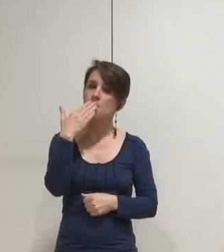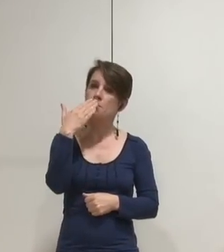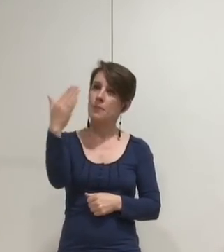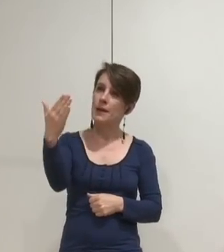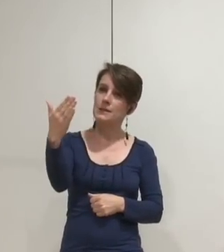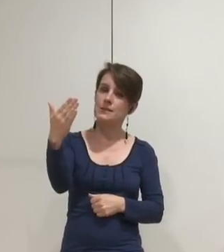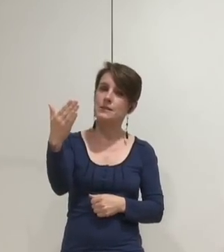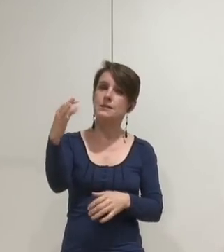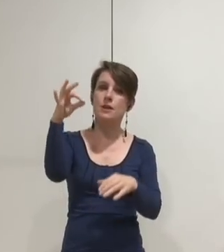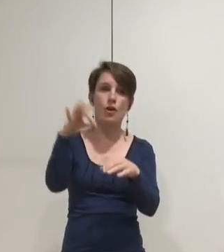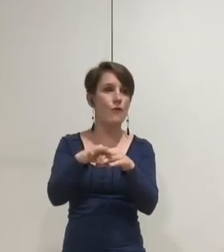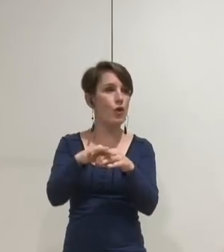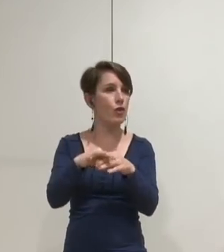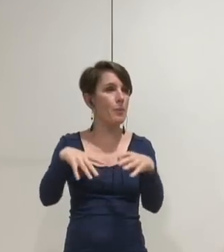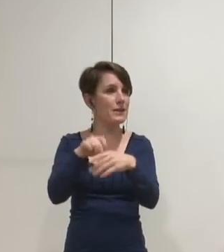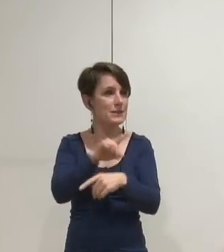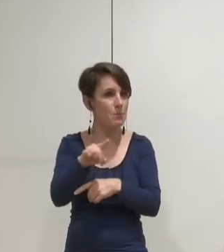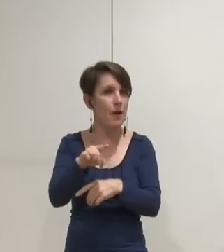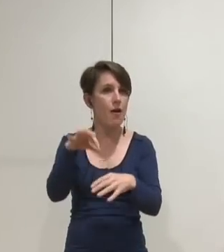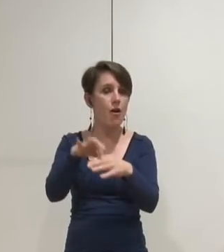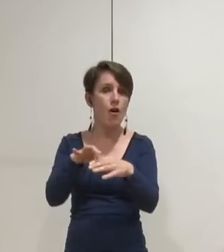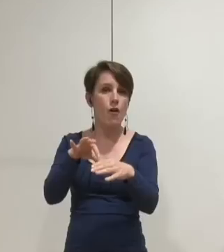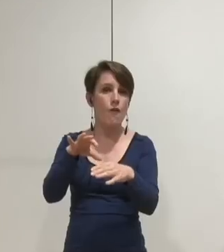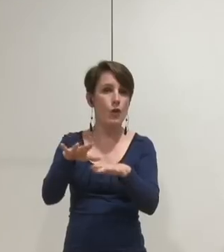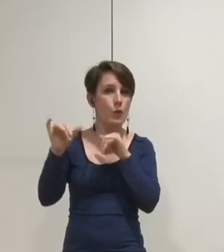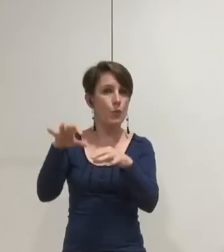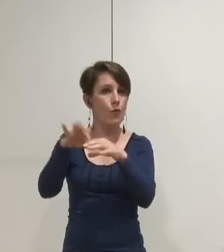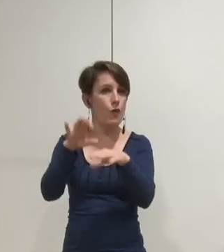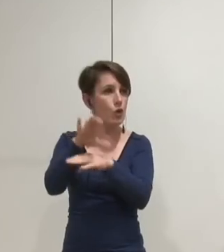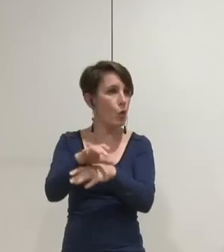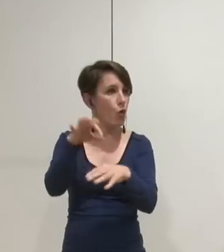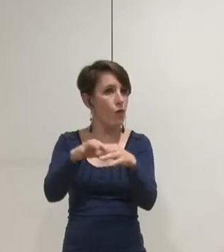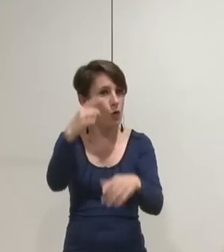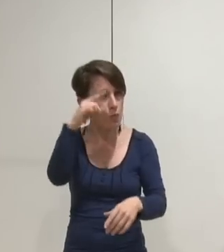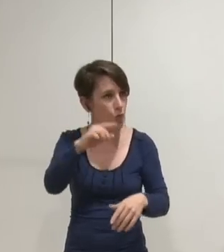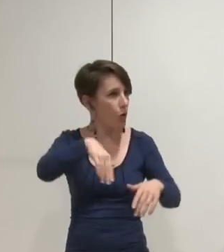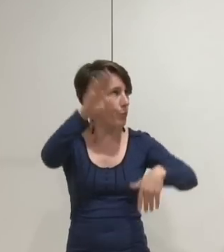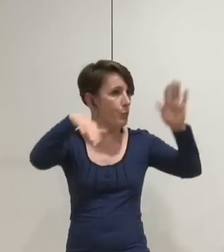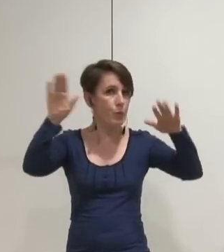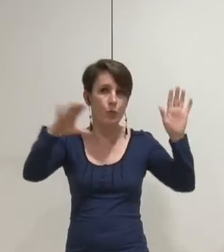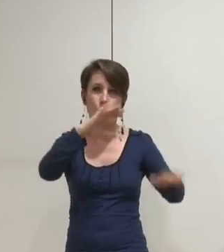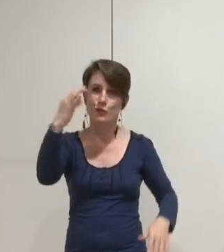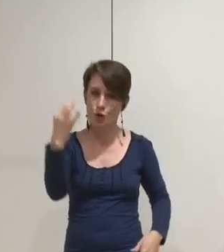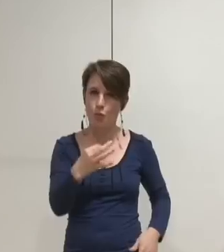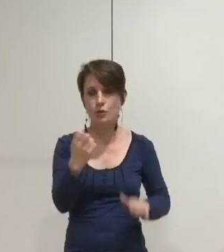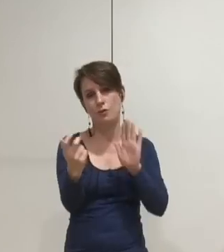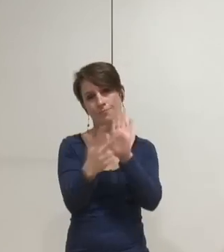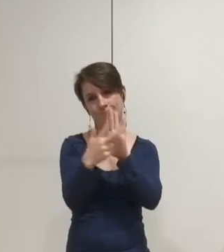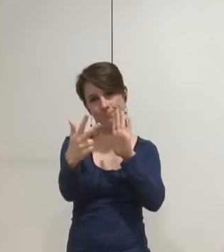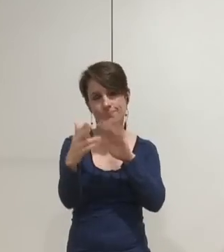vote qui s'abstient qui est contre qui est pour unanimité délibération